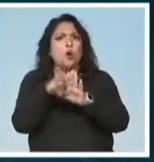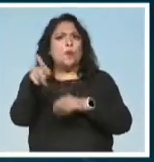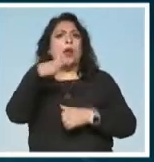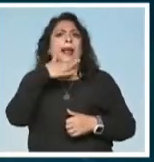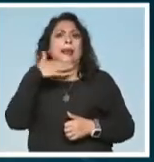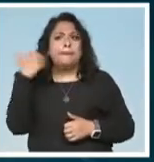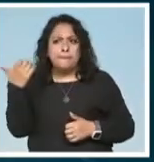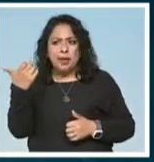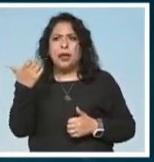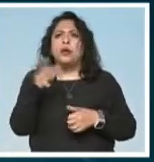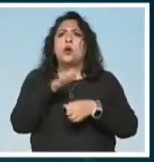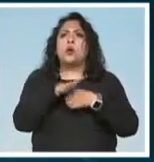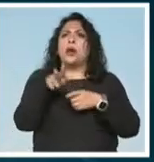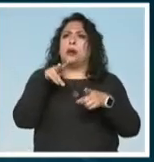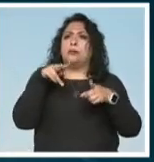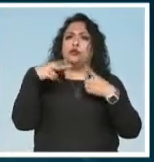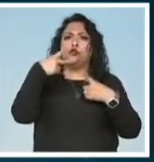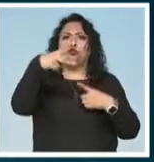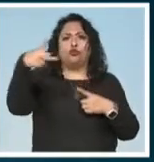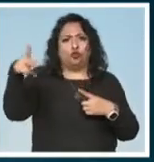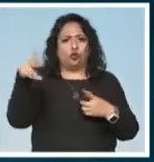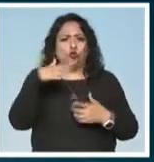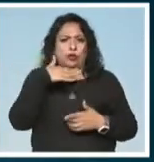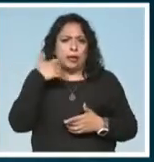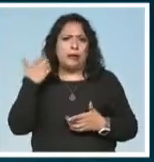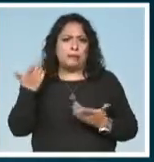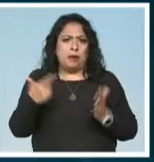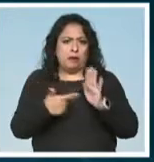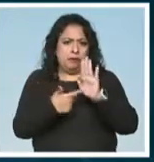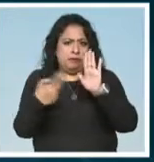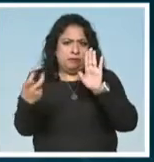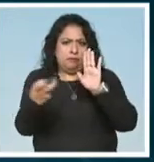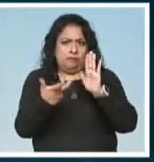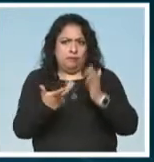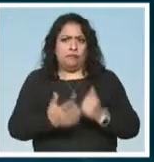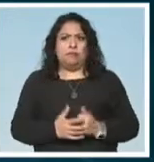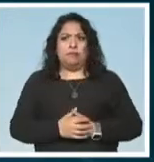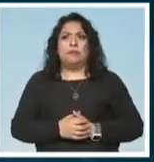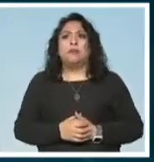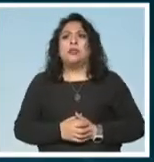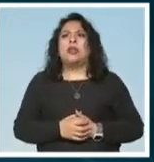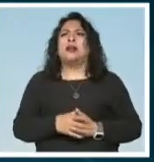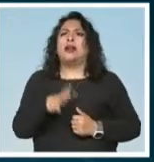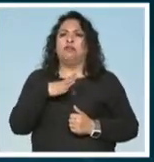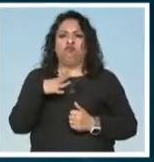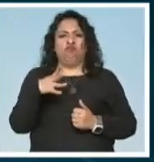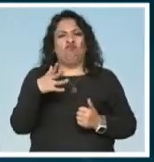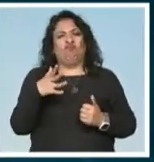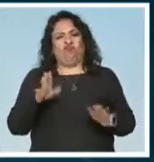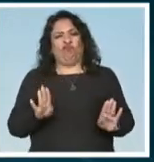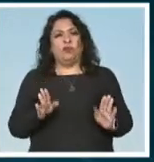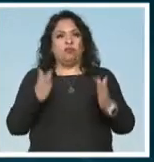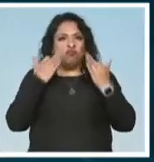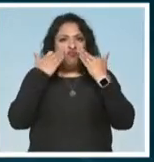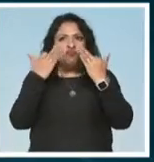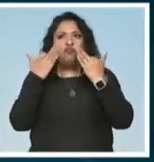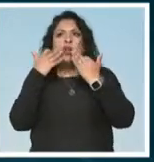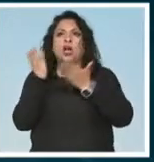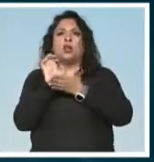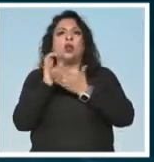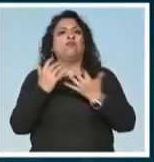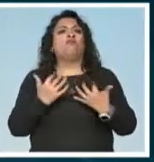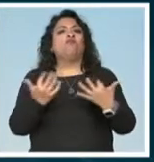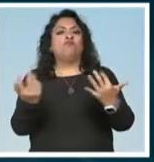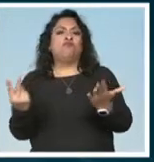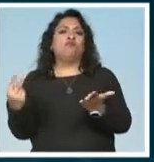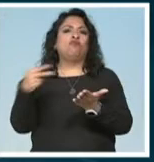um auch zu zeigen, wie in unserer Gesellschaft möglicherweise mit Tod umgegangen wird. Con un tono testimonial, los actores se dirigen al público